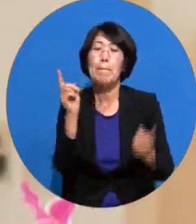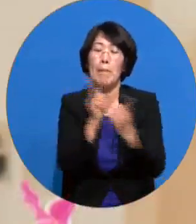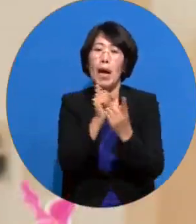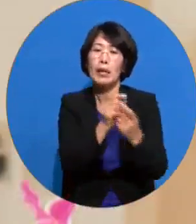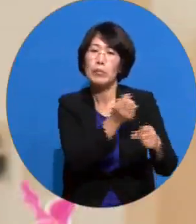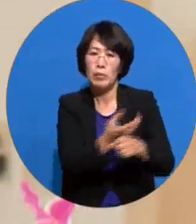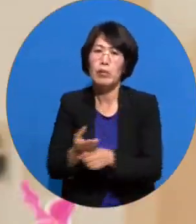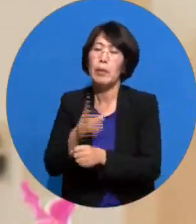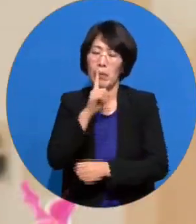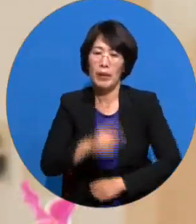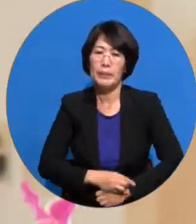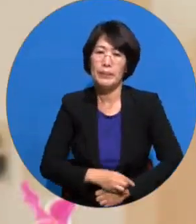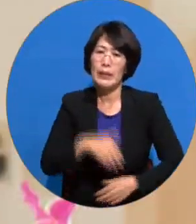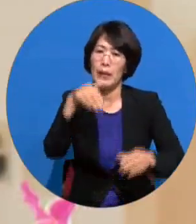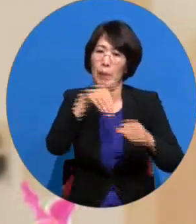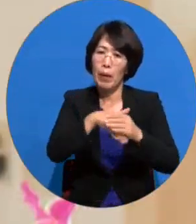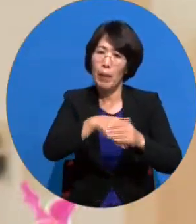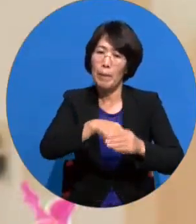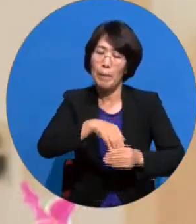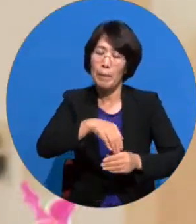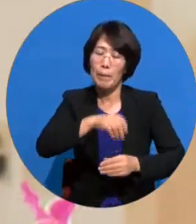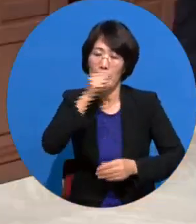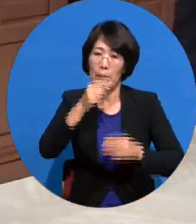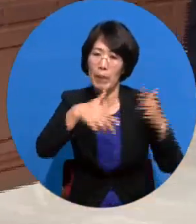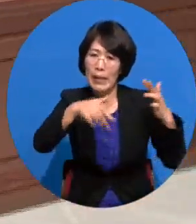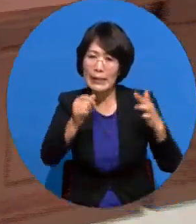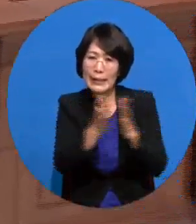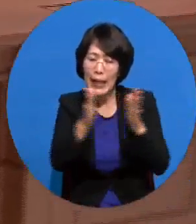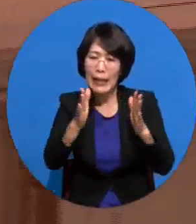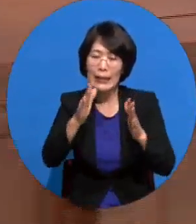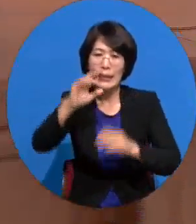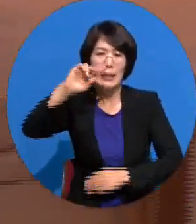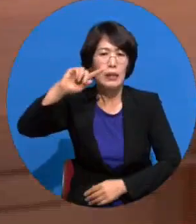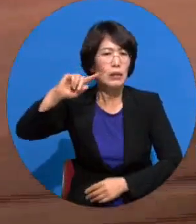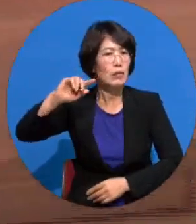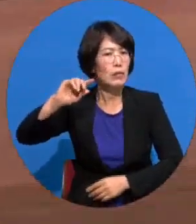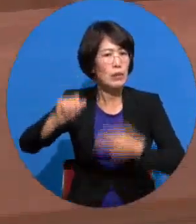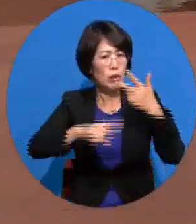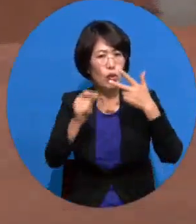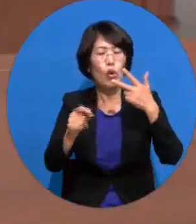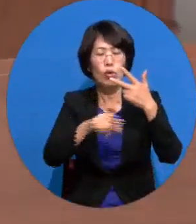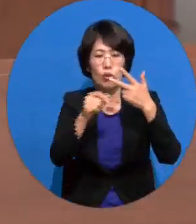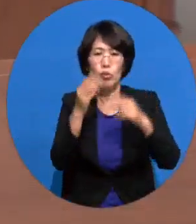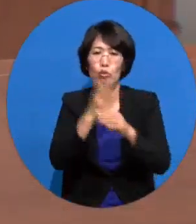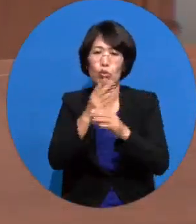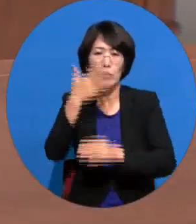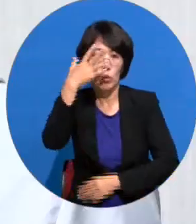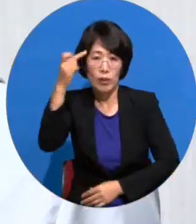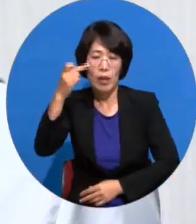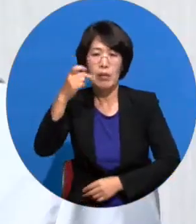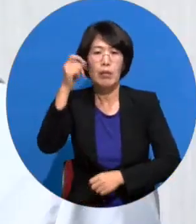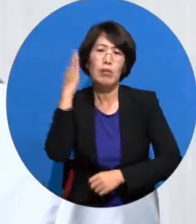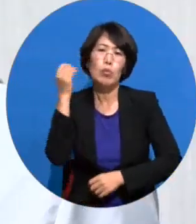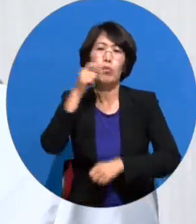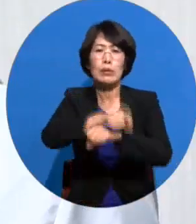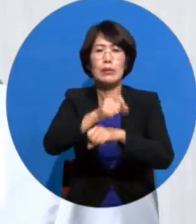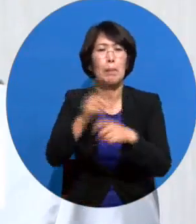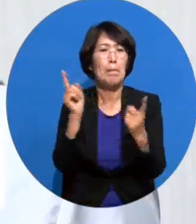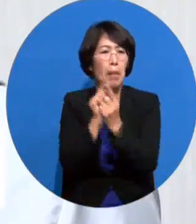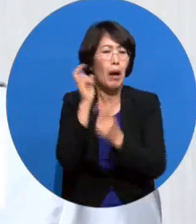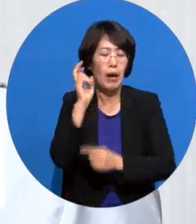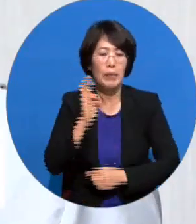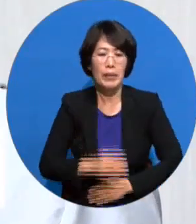민선 8기가 시작되는 다음 달 중 용산 대통령실에서 만날 가능성이 점쳐지고 있습니다. 박홍렬